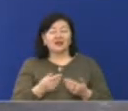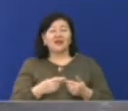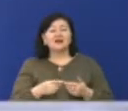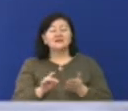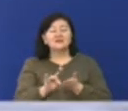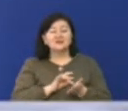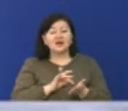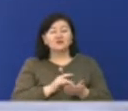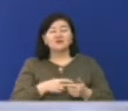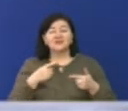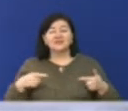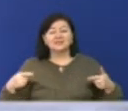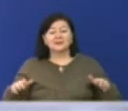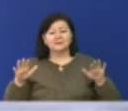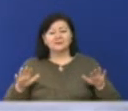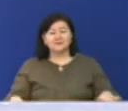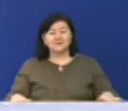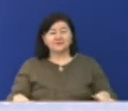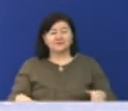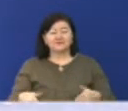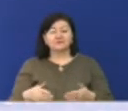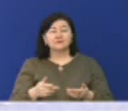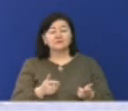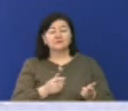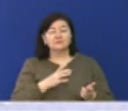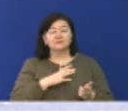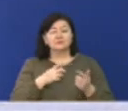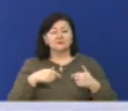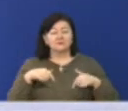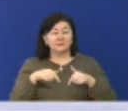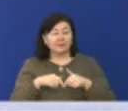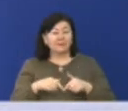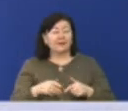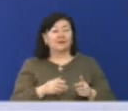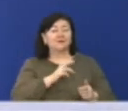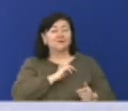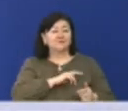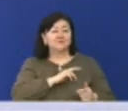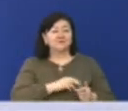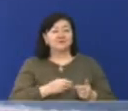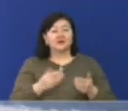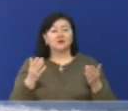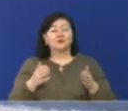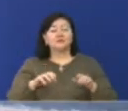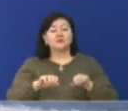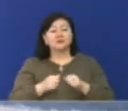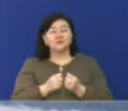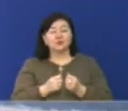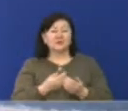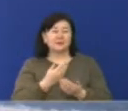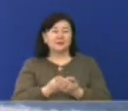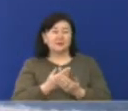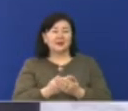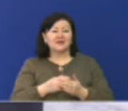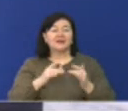местах проводились работы по очистке арочной системы и трубопроводов, снятию разрушенной плиты бетонного моста и расчистке